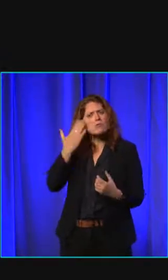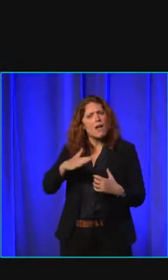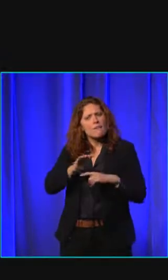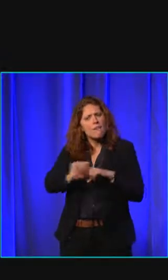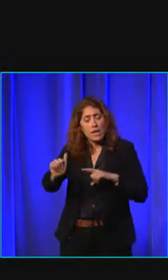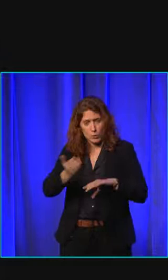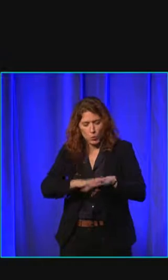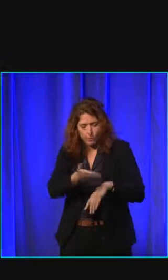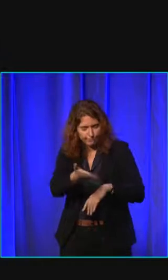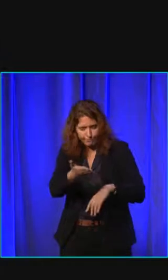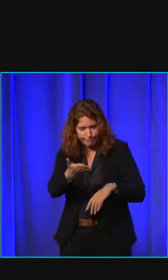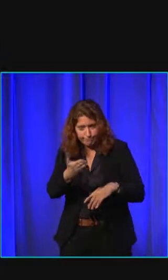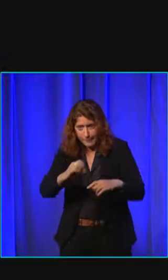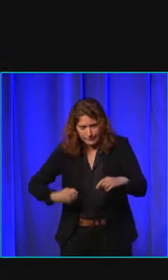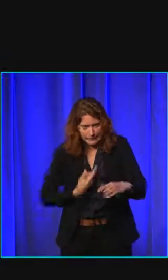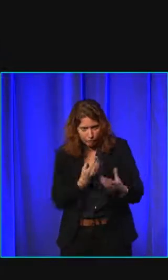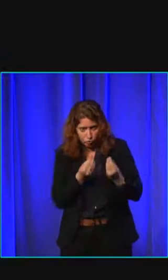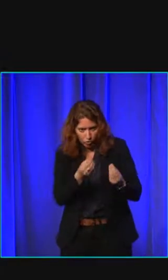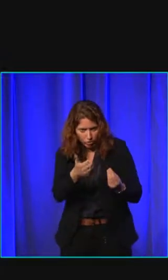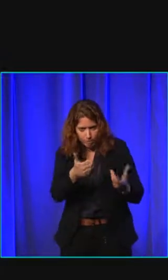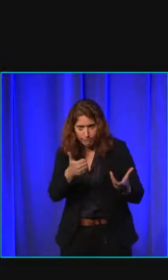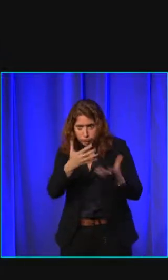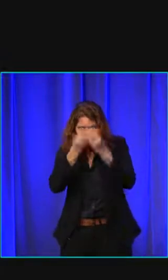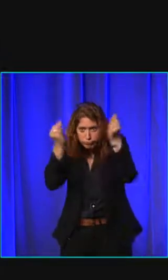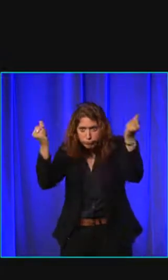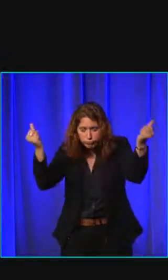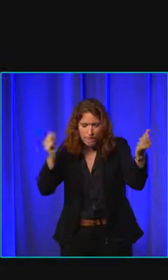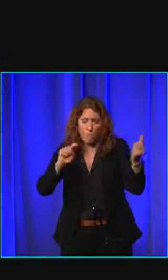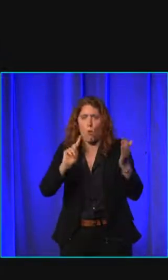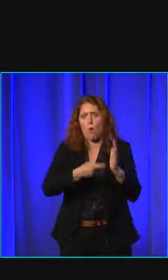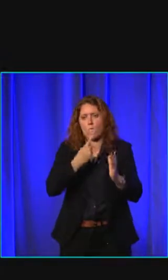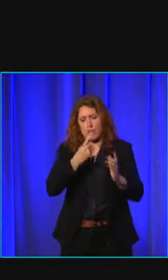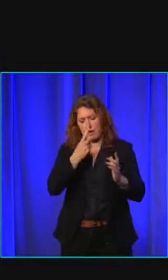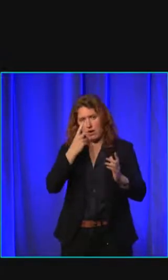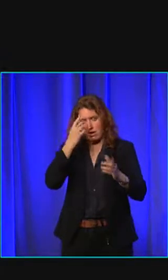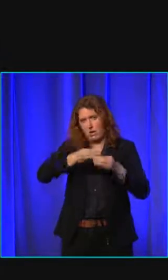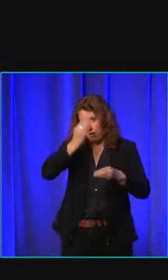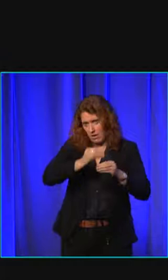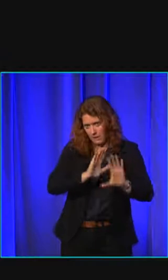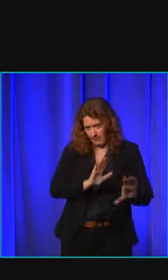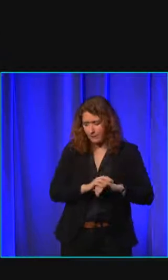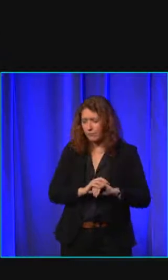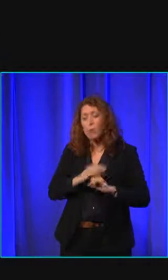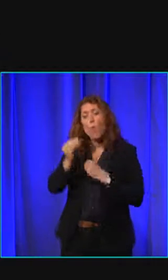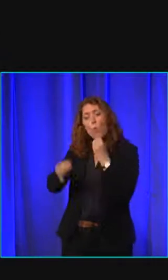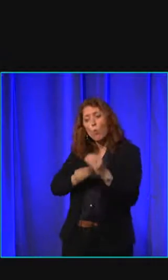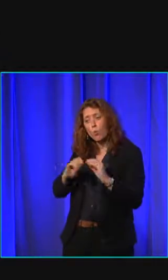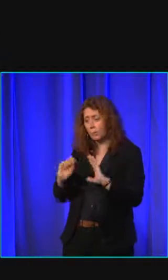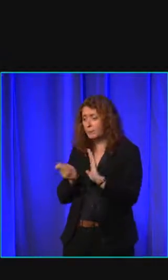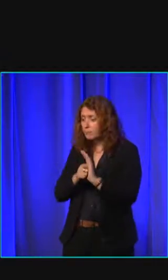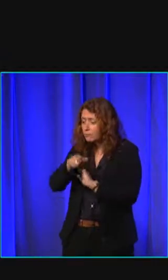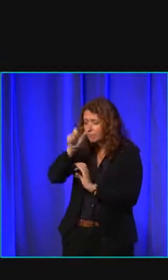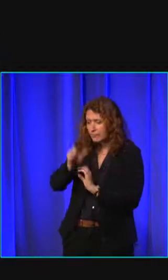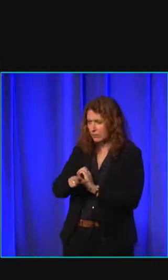gestes. Il faut qu'il les réapprenne. Donc, la deuxième fonction, c'est pour réapprendre à prédire les